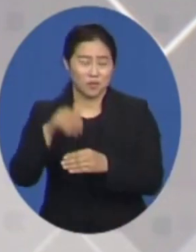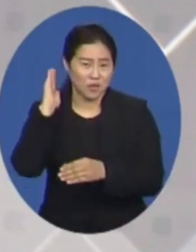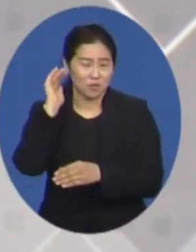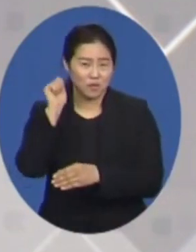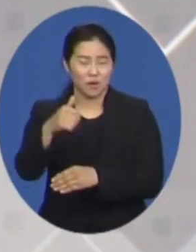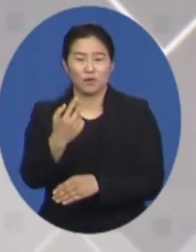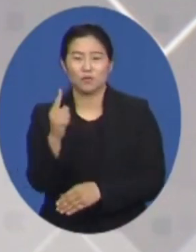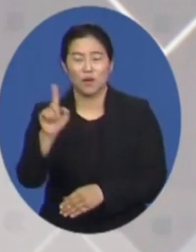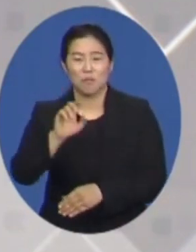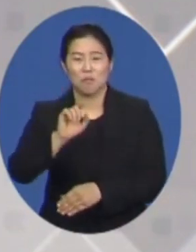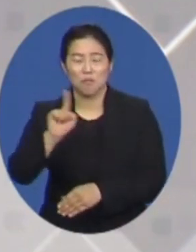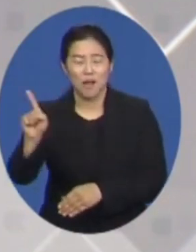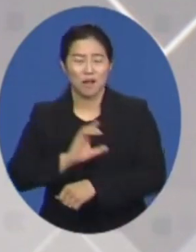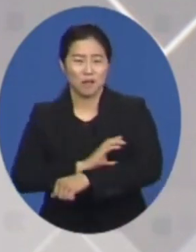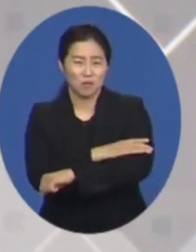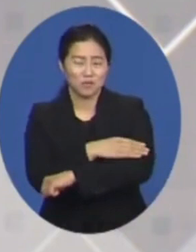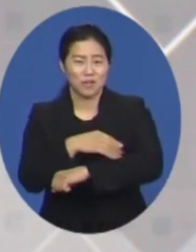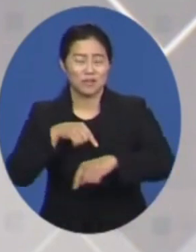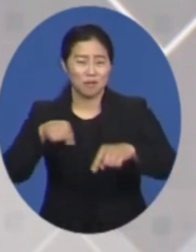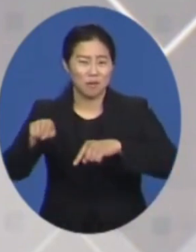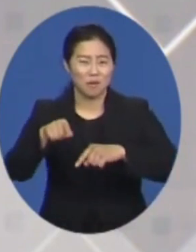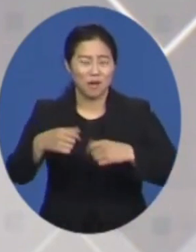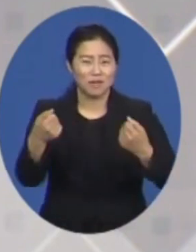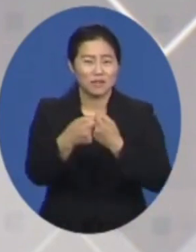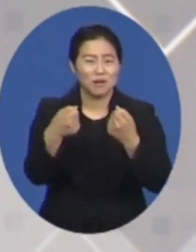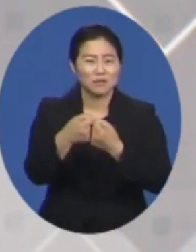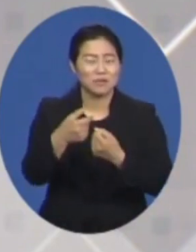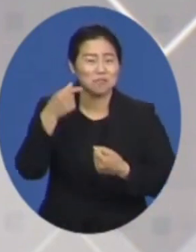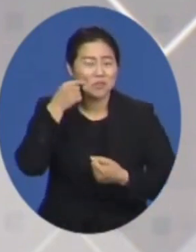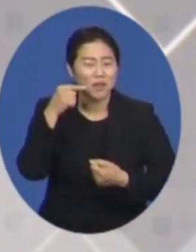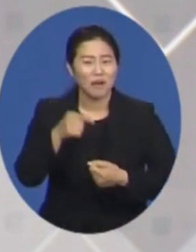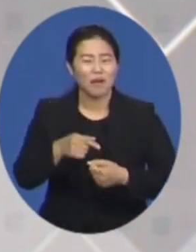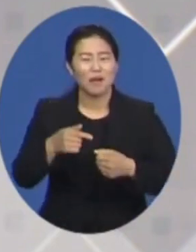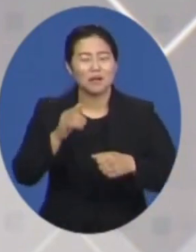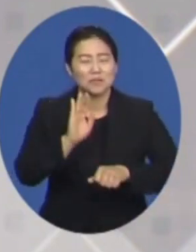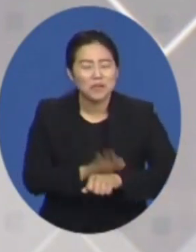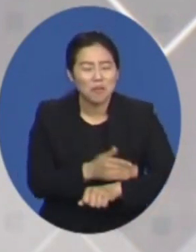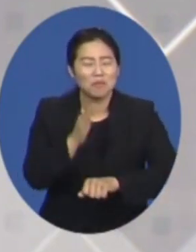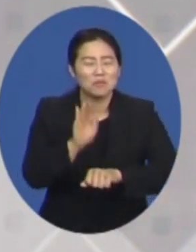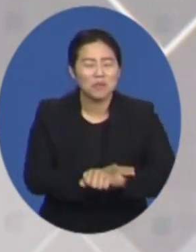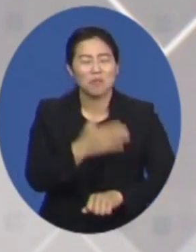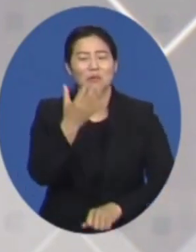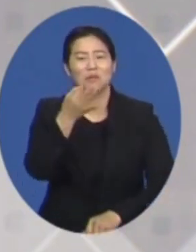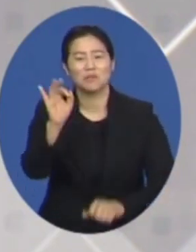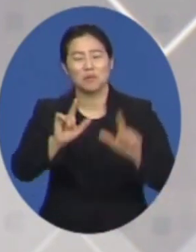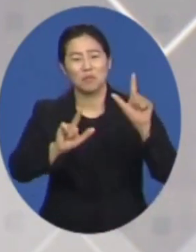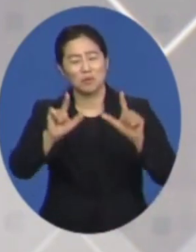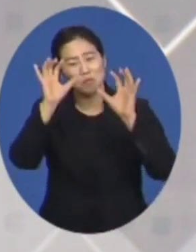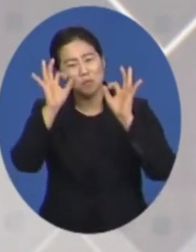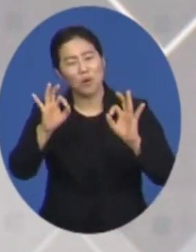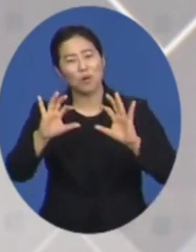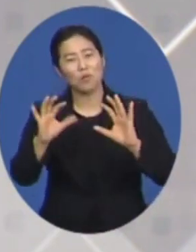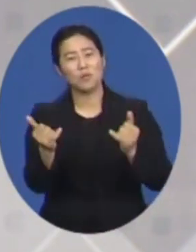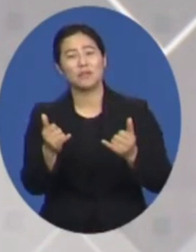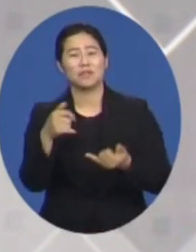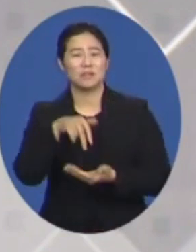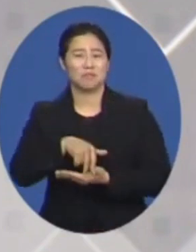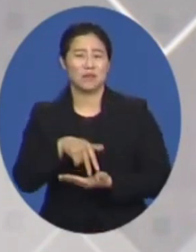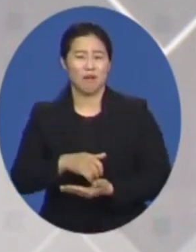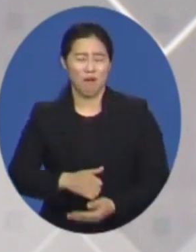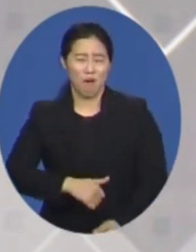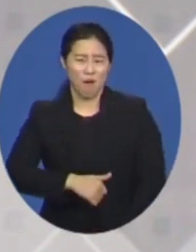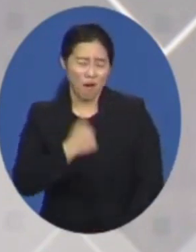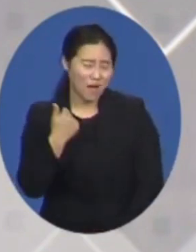족구 가 싸우지 못하고 매번 잘못했다 고 잘못을 비는 모습을 돌며 는 얼마나 화가 나고